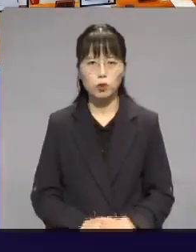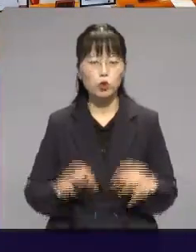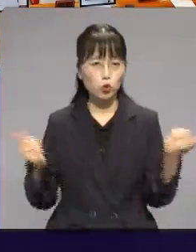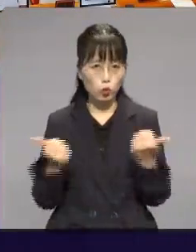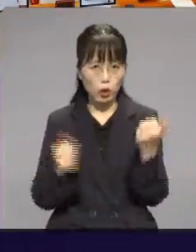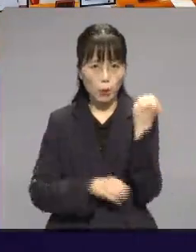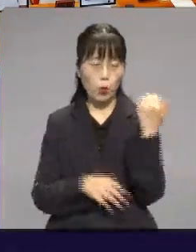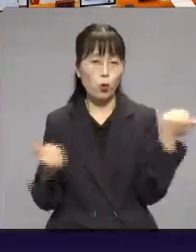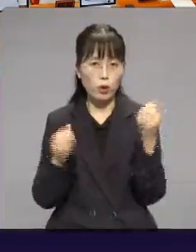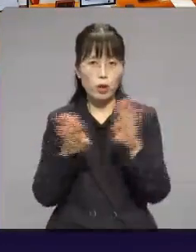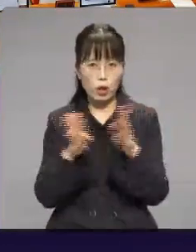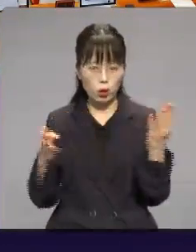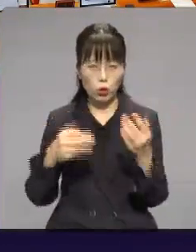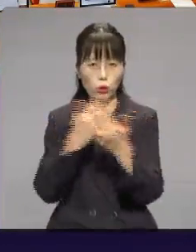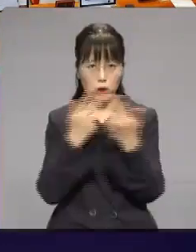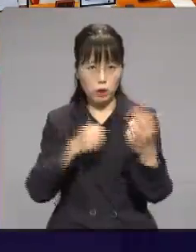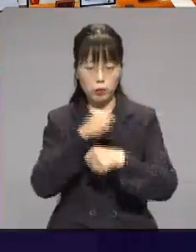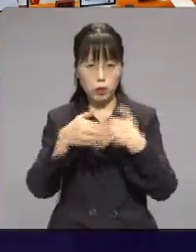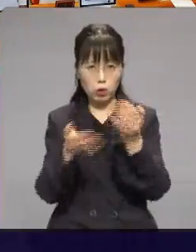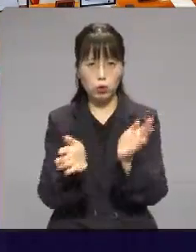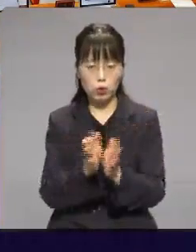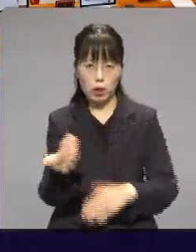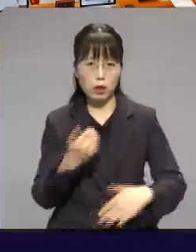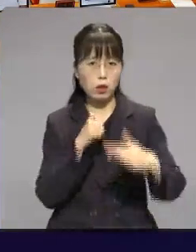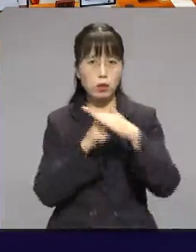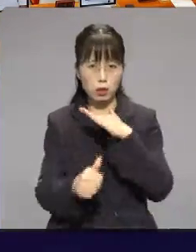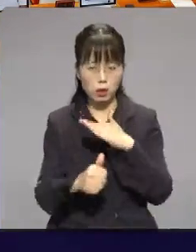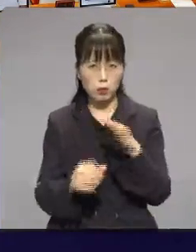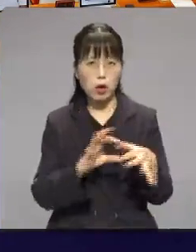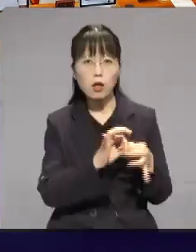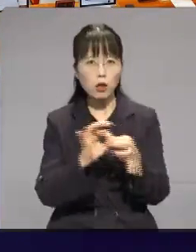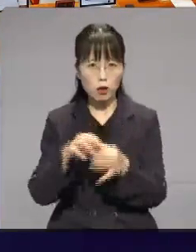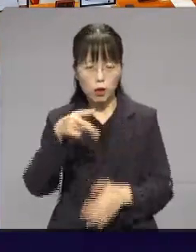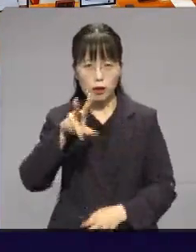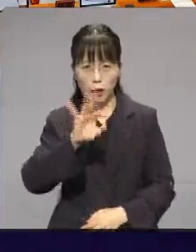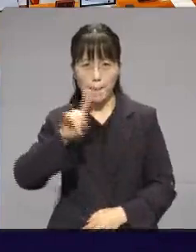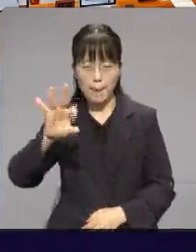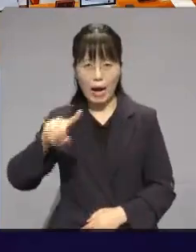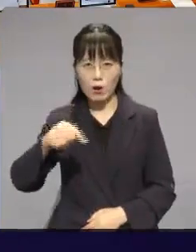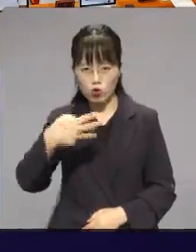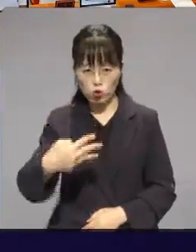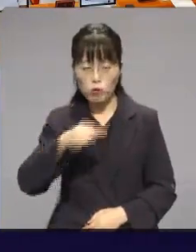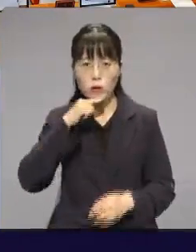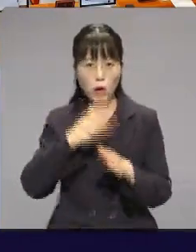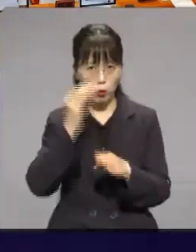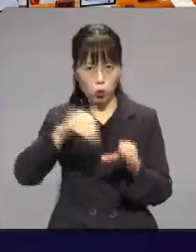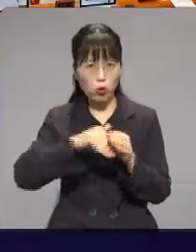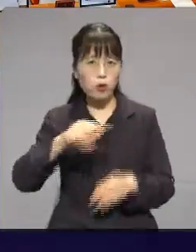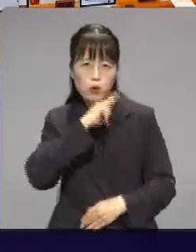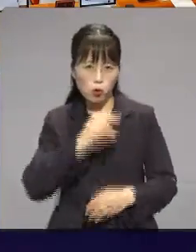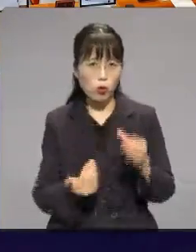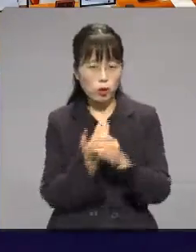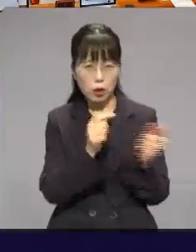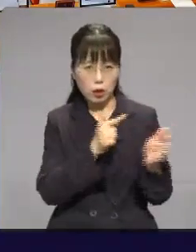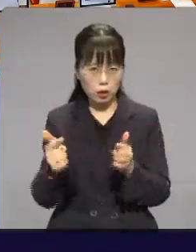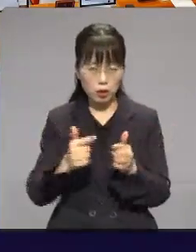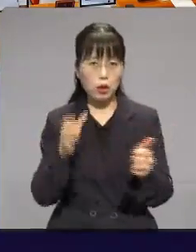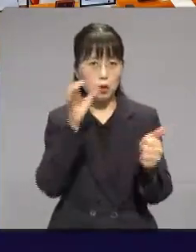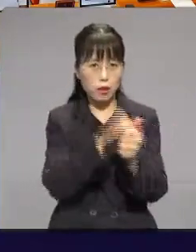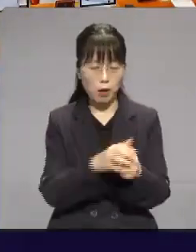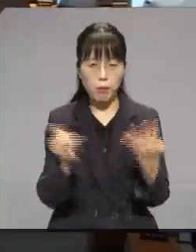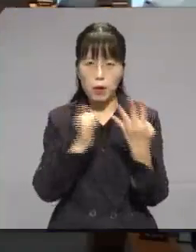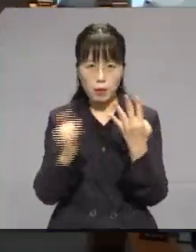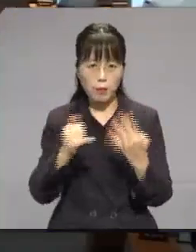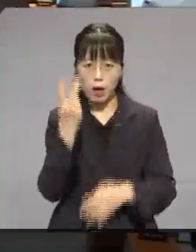국회는 본회의를 열고 이재명 더불어민주당 전 대표와 연루된 쌍방울 불법 대북송금 의혹 사건 등을 담당한